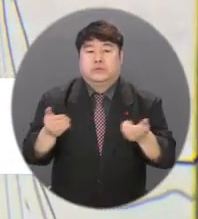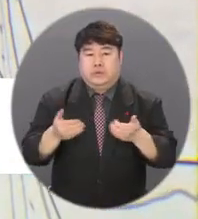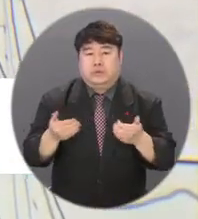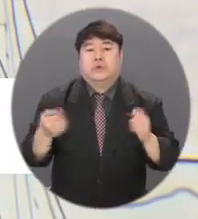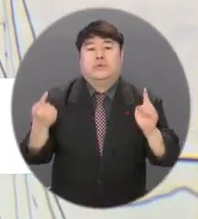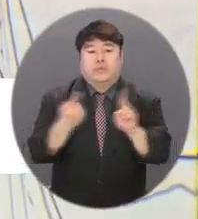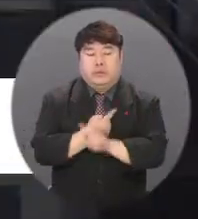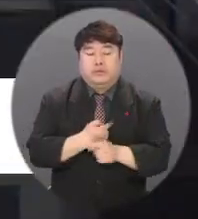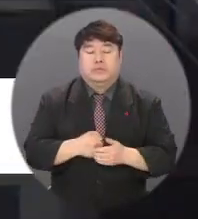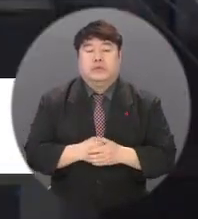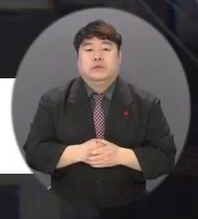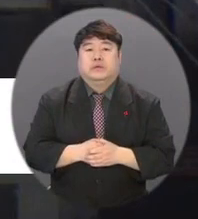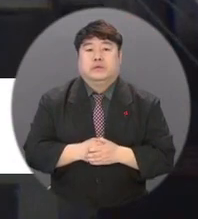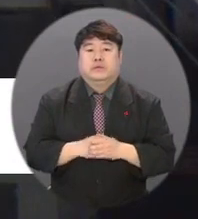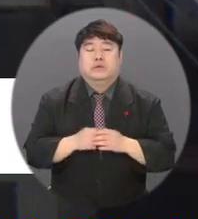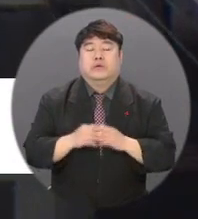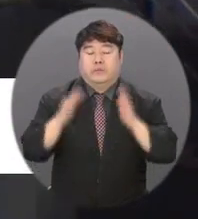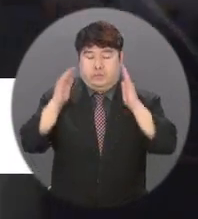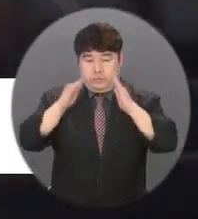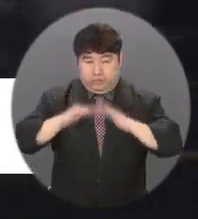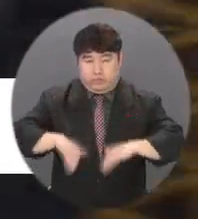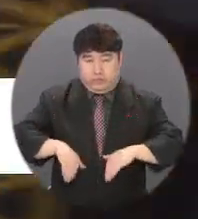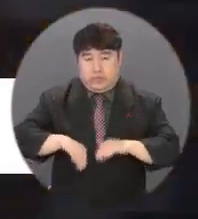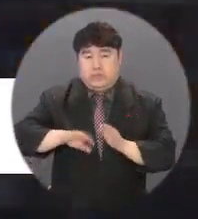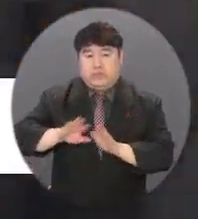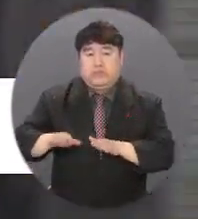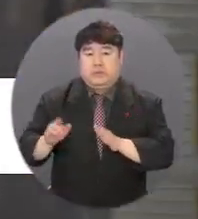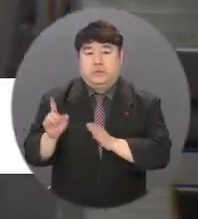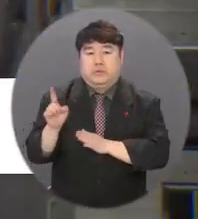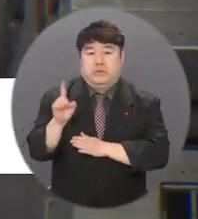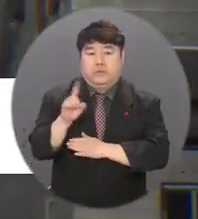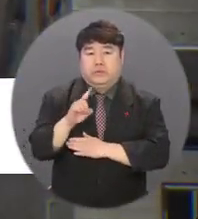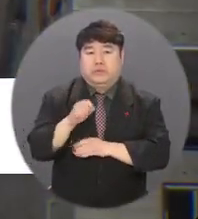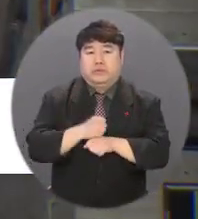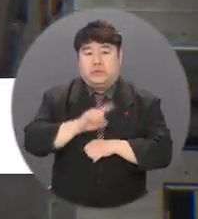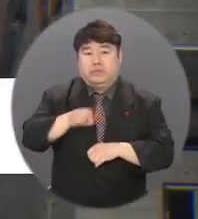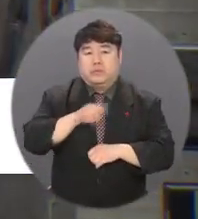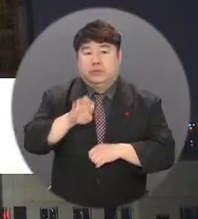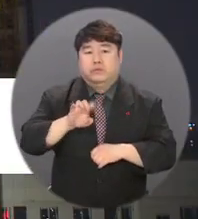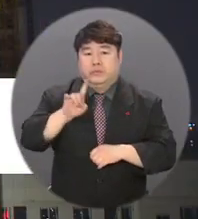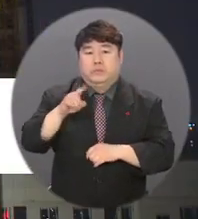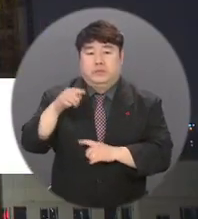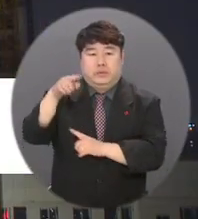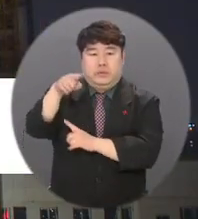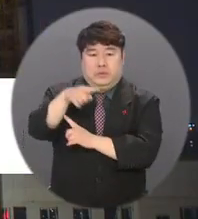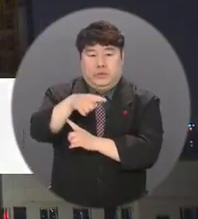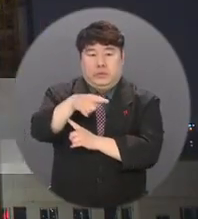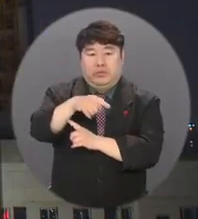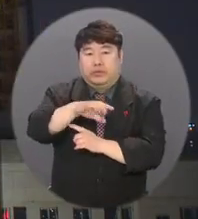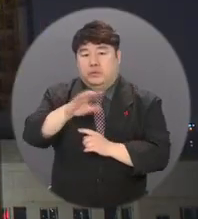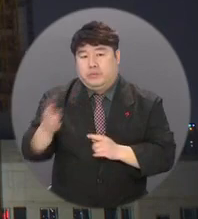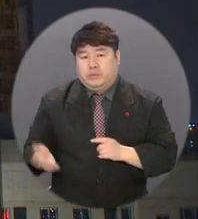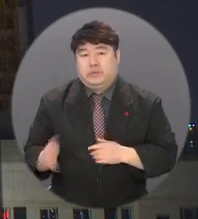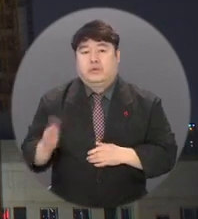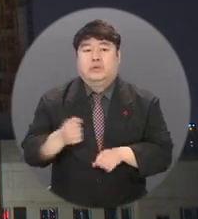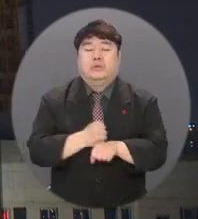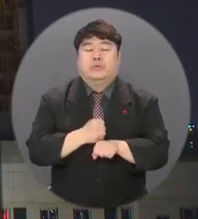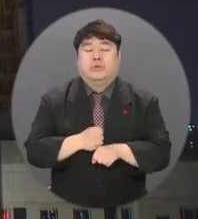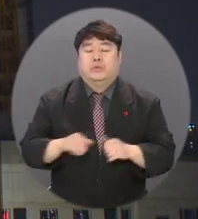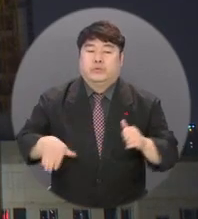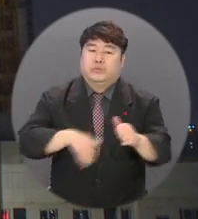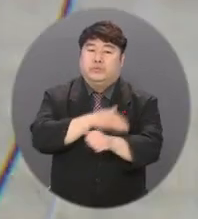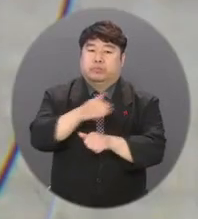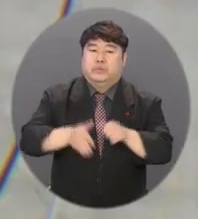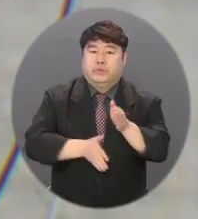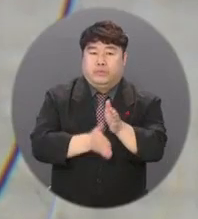됐습니다 붕괴 건물 옆에 기울어져 있던 140 1m 높이의 타워크레인 이 부분 해체되고 주변